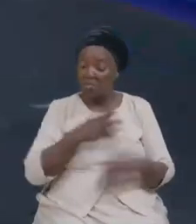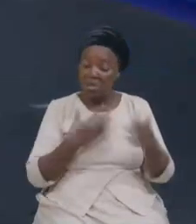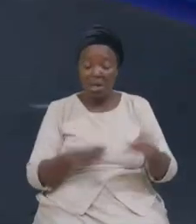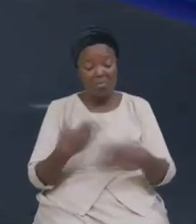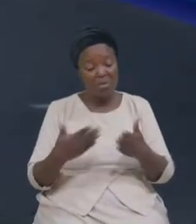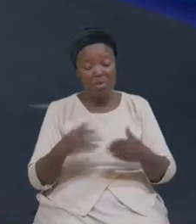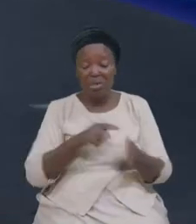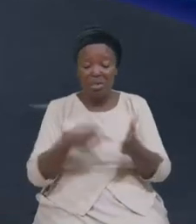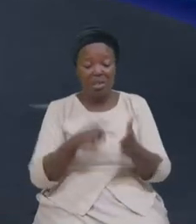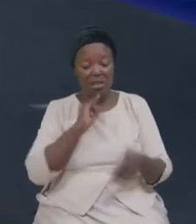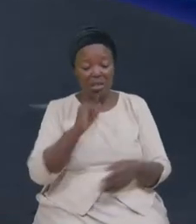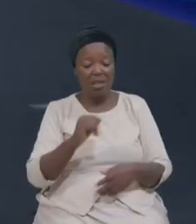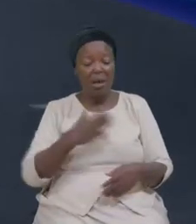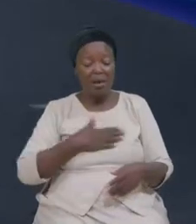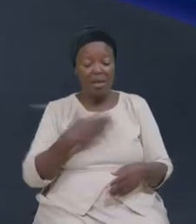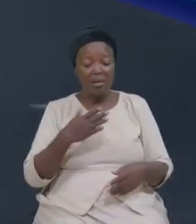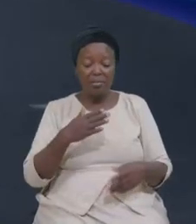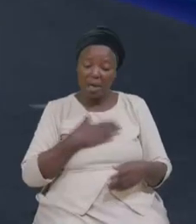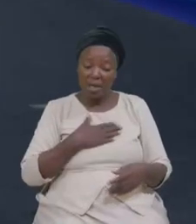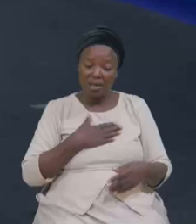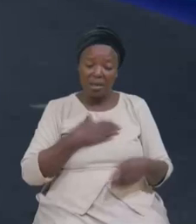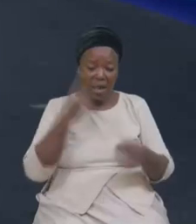ça? Qu'est-ce que nous faisons? Nous pleurons.